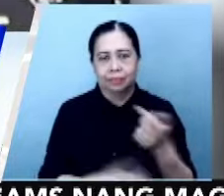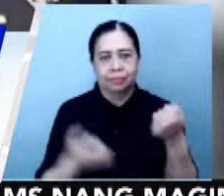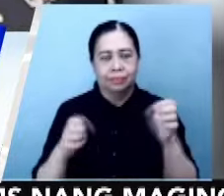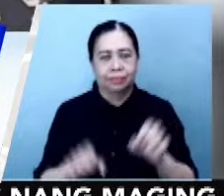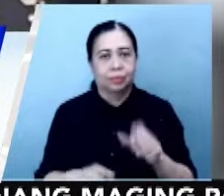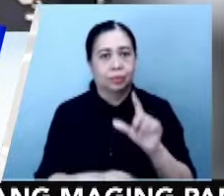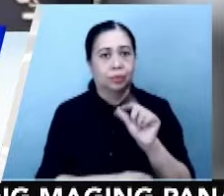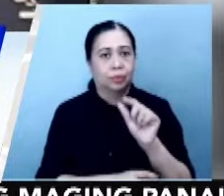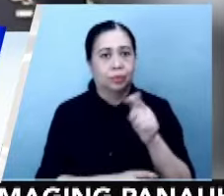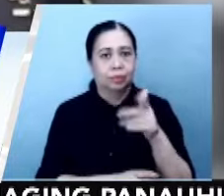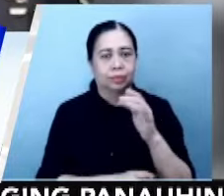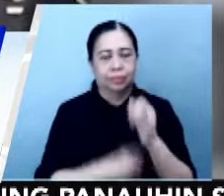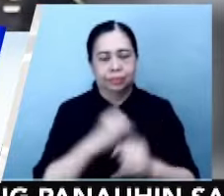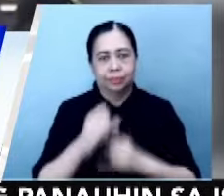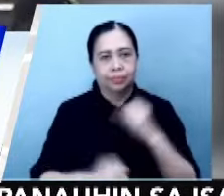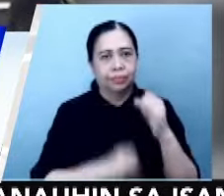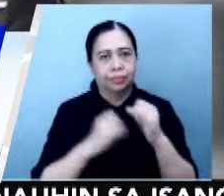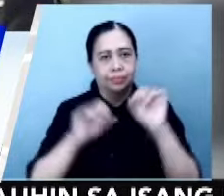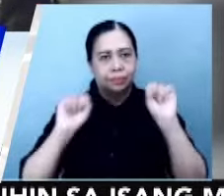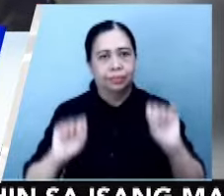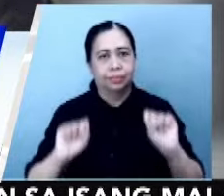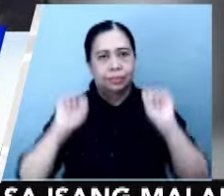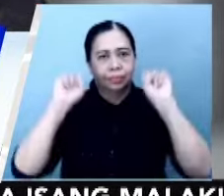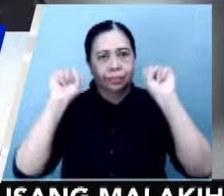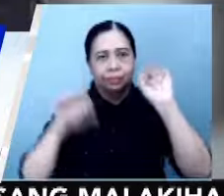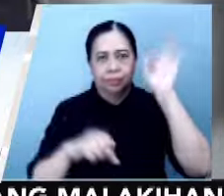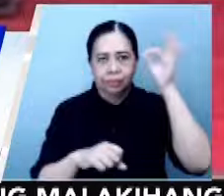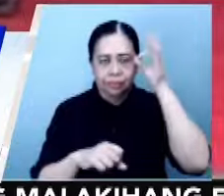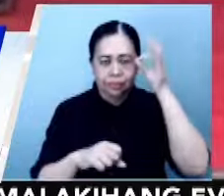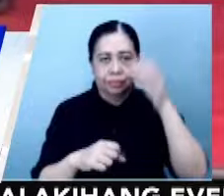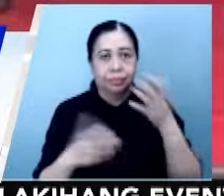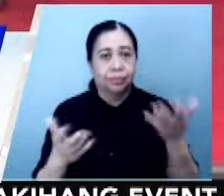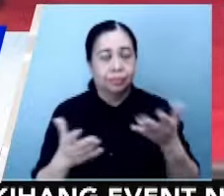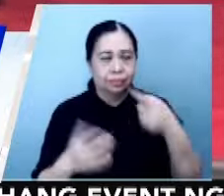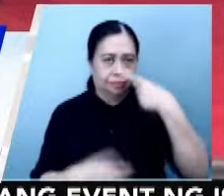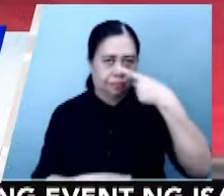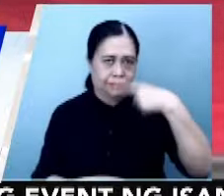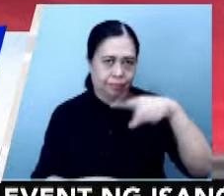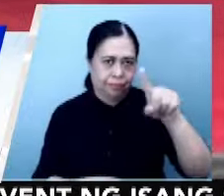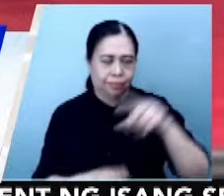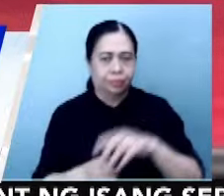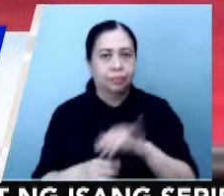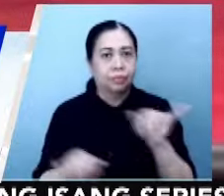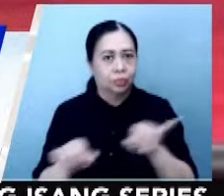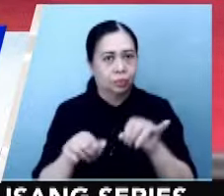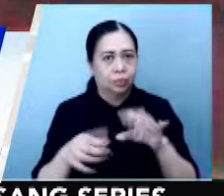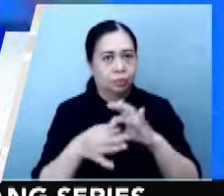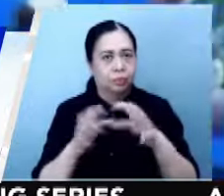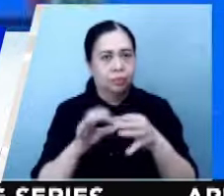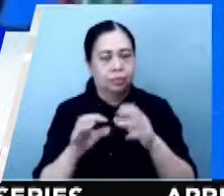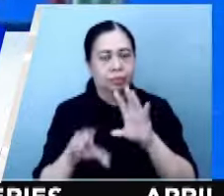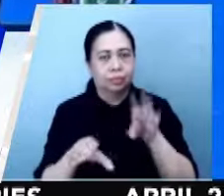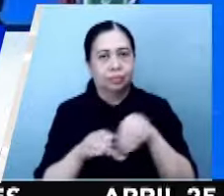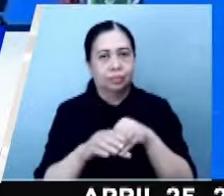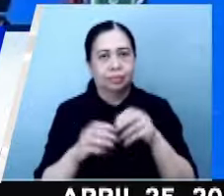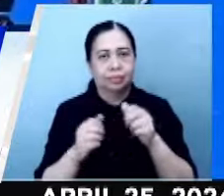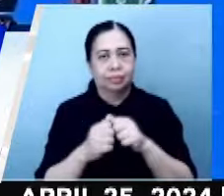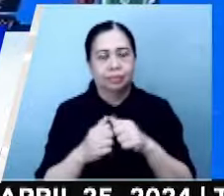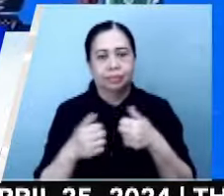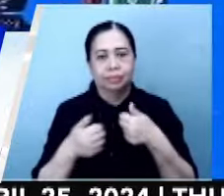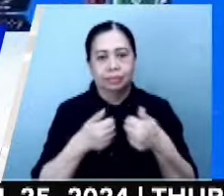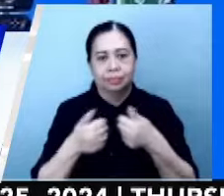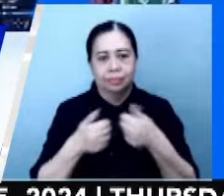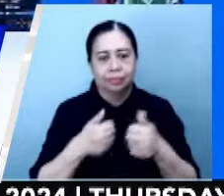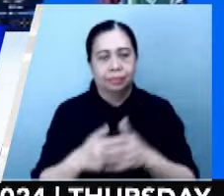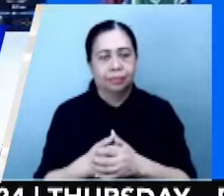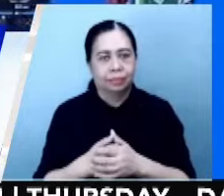2024 International Weightlifting Federation World Cup sa Thailand na isa ring Olympic qualifying tournament. Pampito